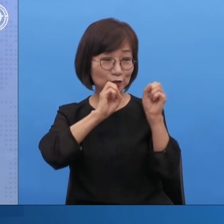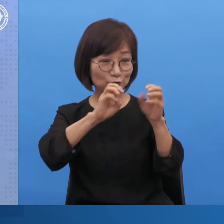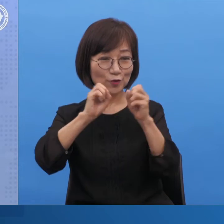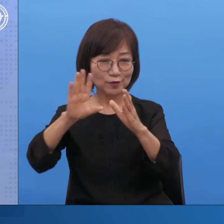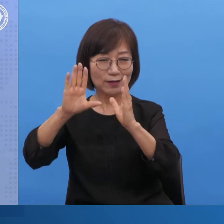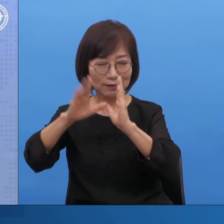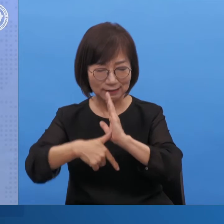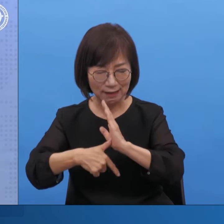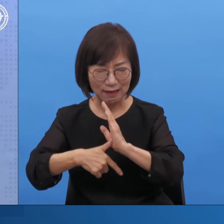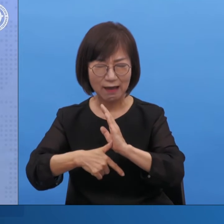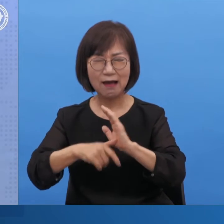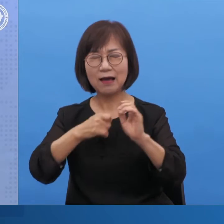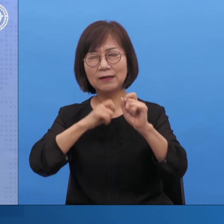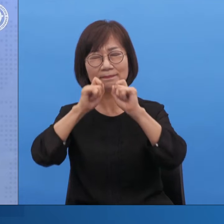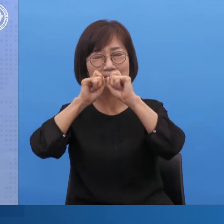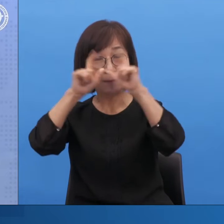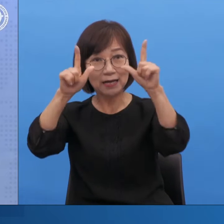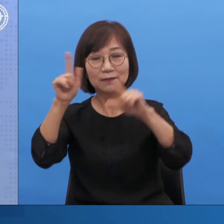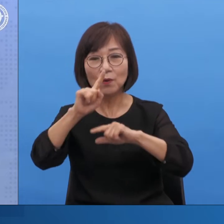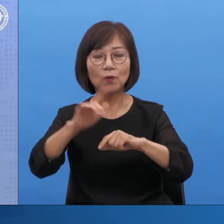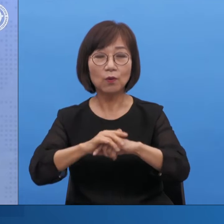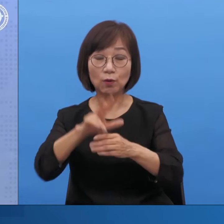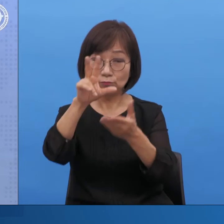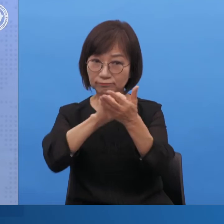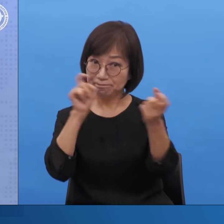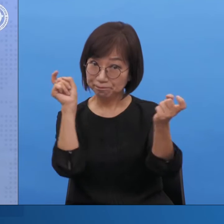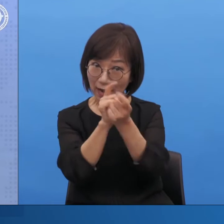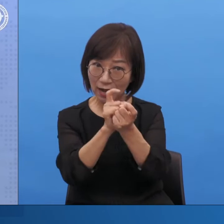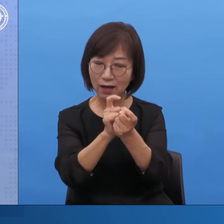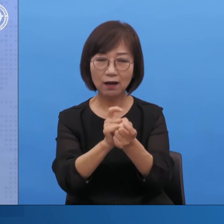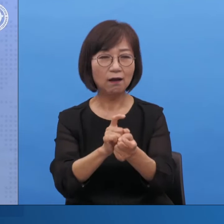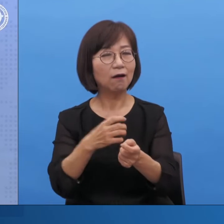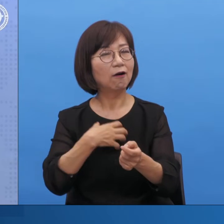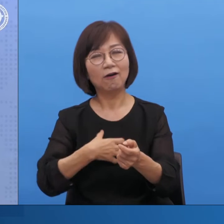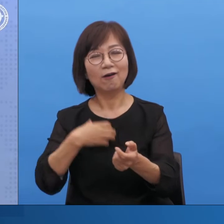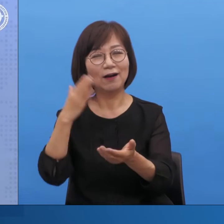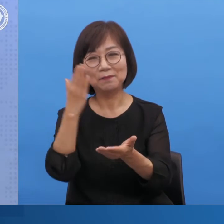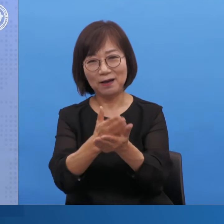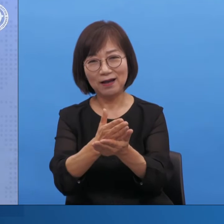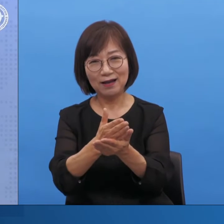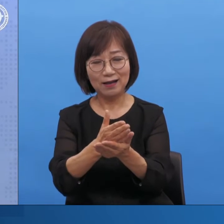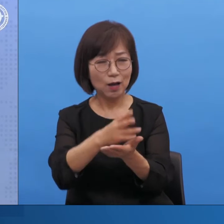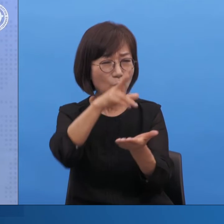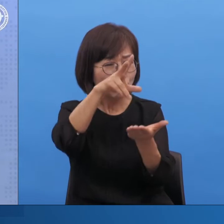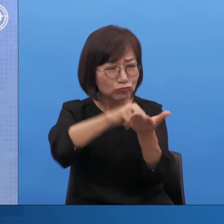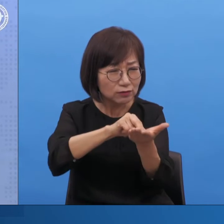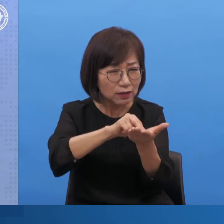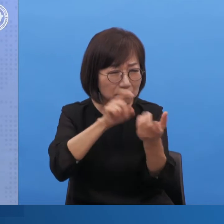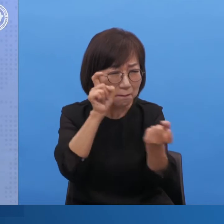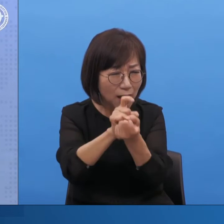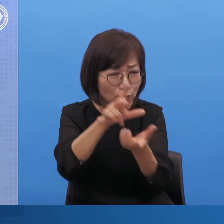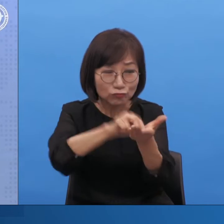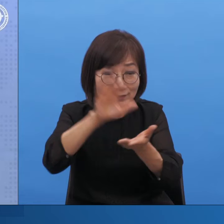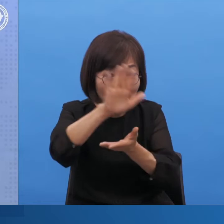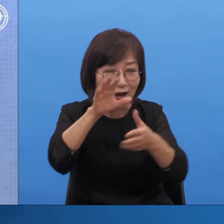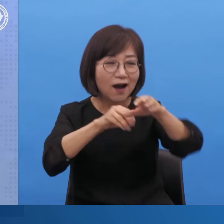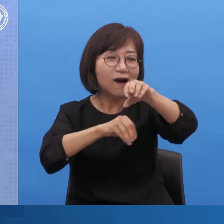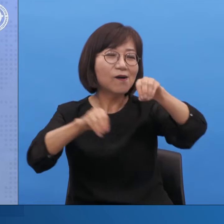This is the answer that I realized for the 40 years of my 문제가 evangelism. 아닙니다. Problems are not 오히려 problems. 축복입니다. It's actually a